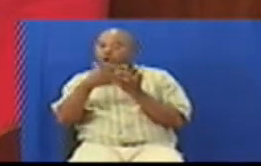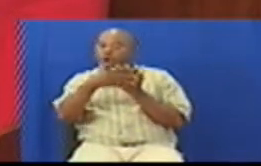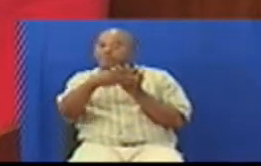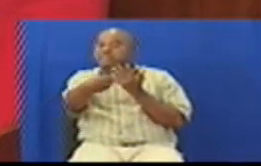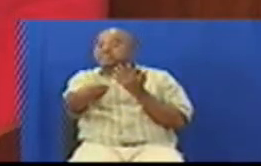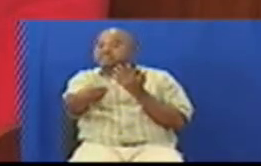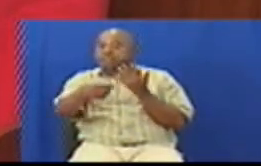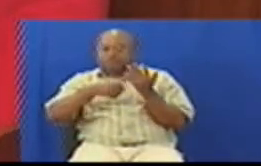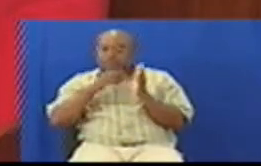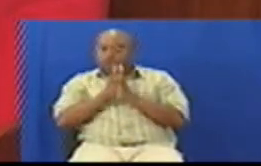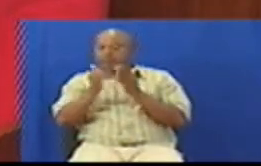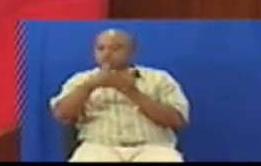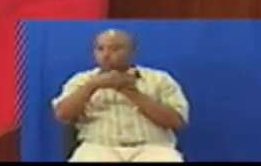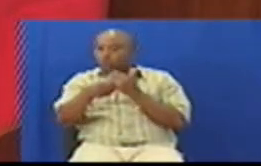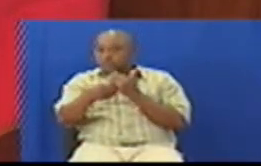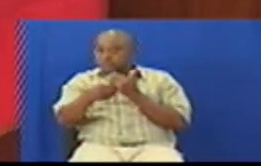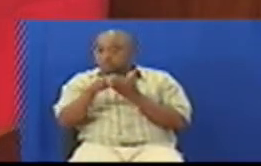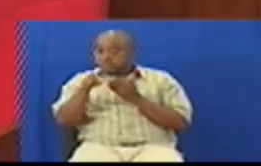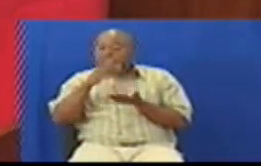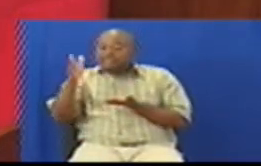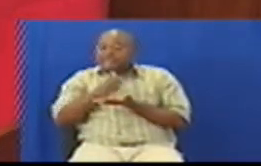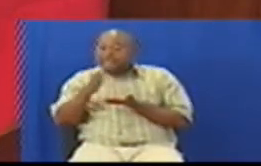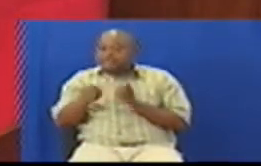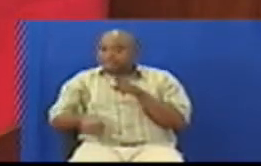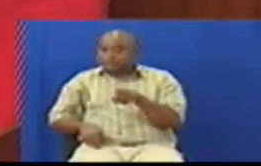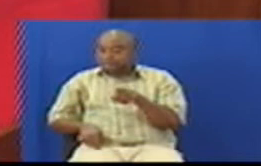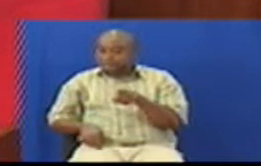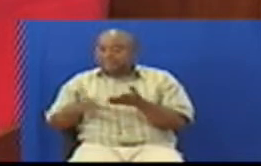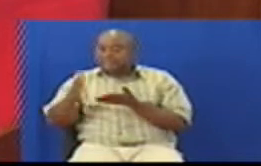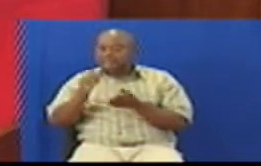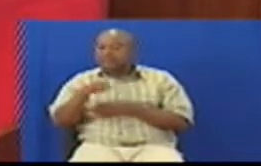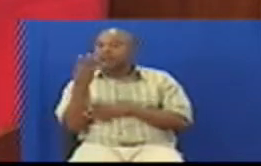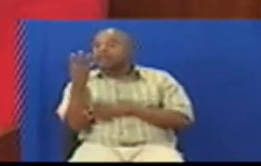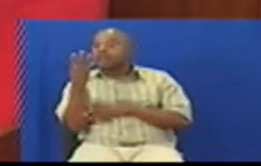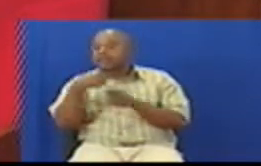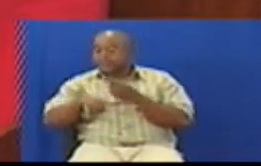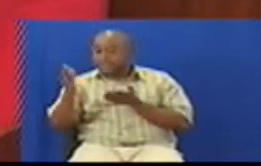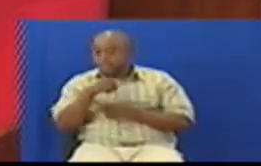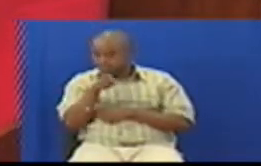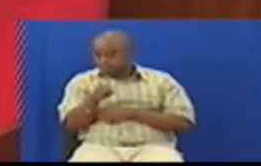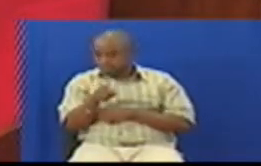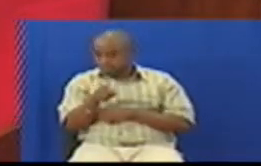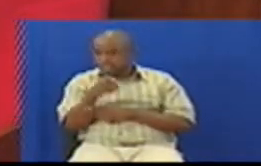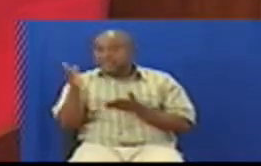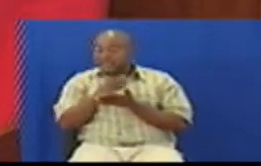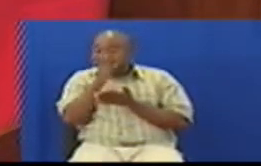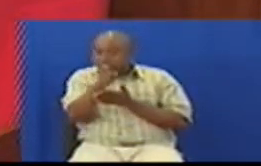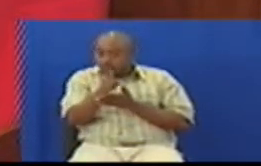kunukuu shauri namba 4 katika kesi hiyo. Kesi hiyo ilikuwa na mashauri